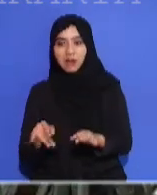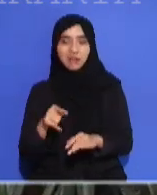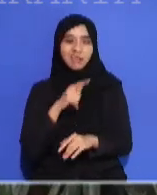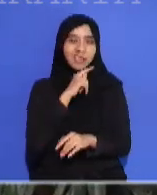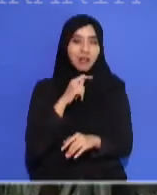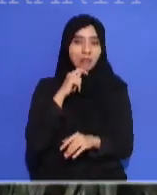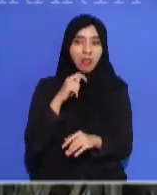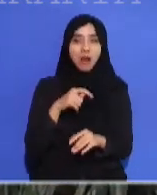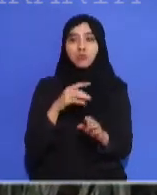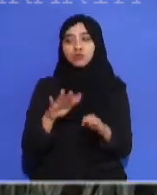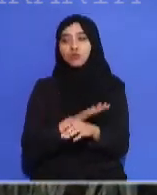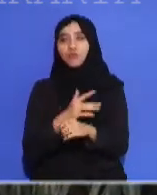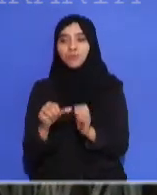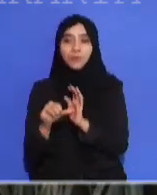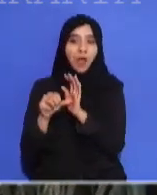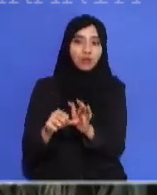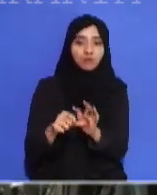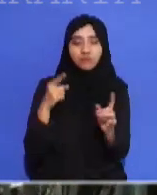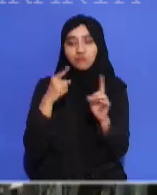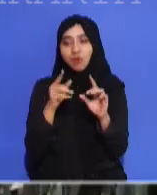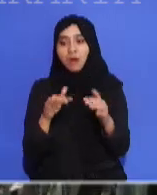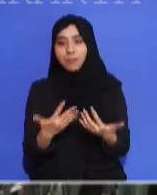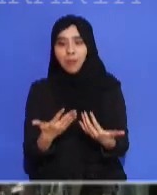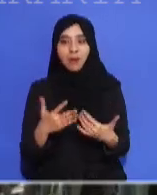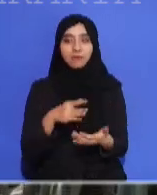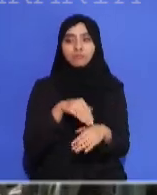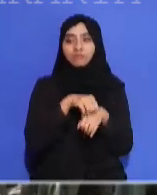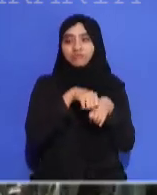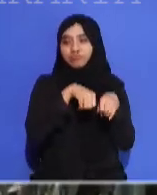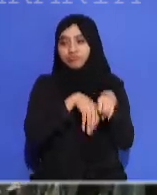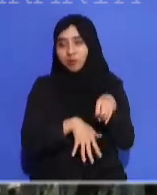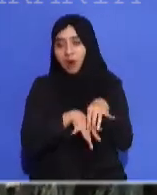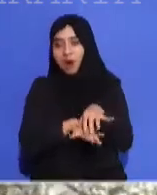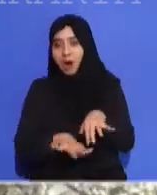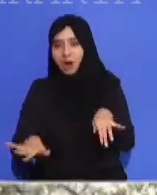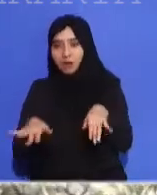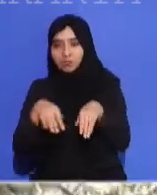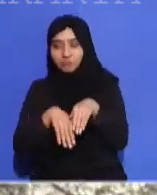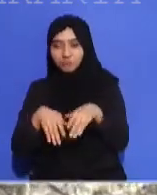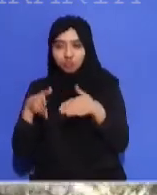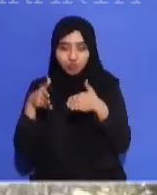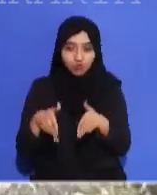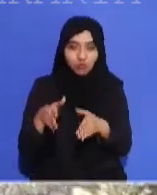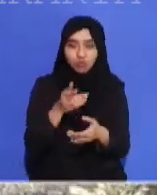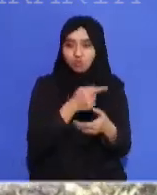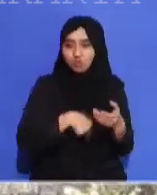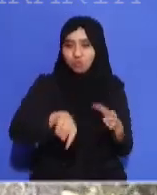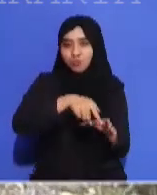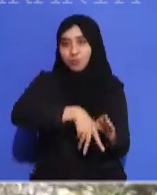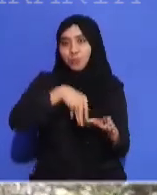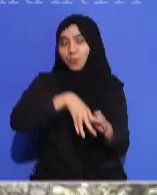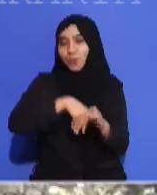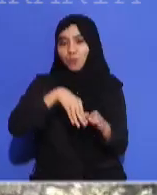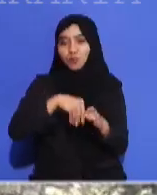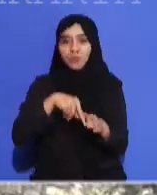kangge mandhapaken kadetan sareming sumur-sumur bor ingkang dados sumbering irigasi kadang tani ing lahan pesisir. Ingkang dados